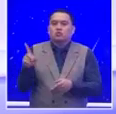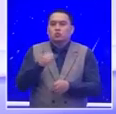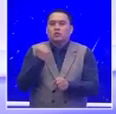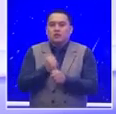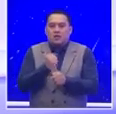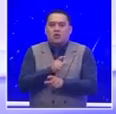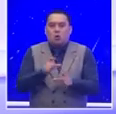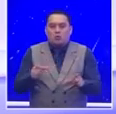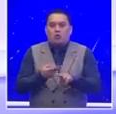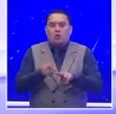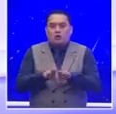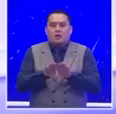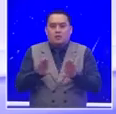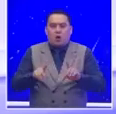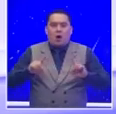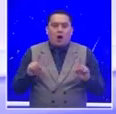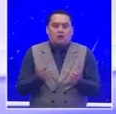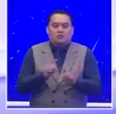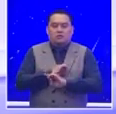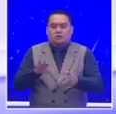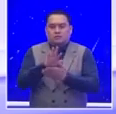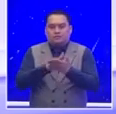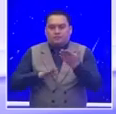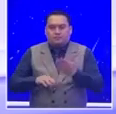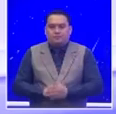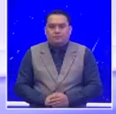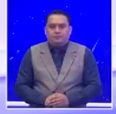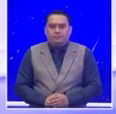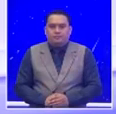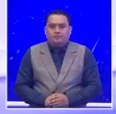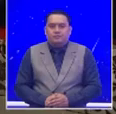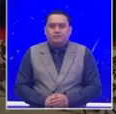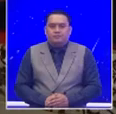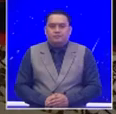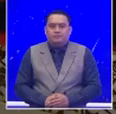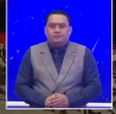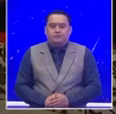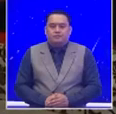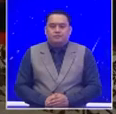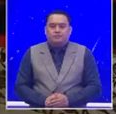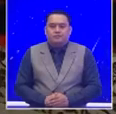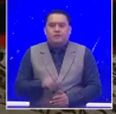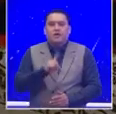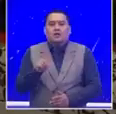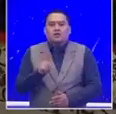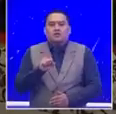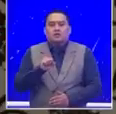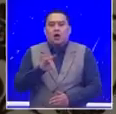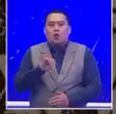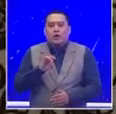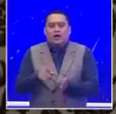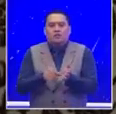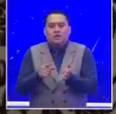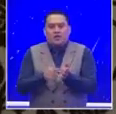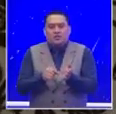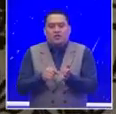делать гражданам, подпадающим под ограничительные меры, расскажет Алексей Цой. Заурия Исабаева – пенсионерка. Ей 68